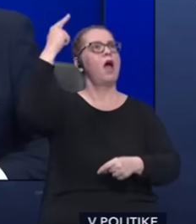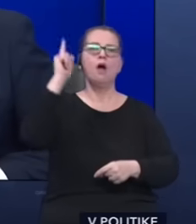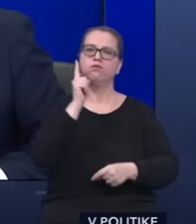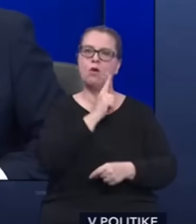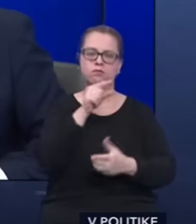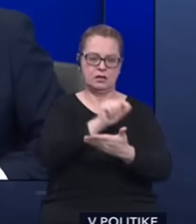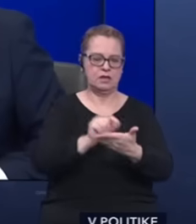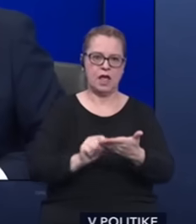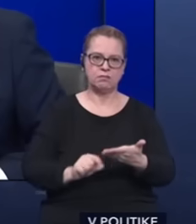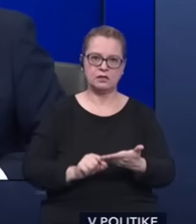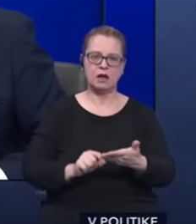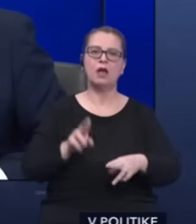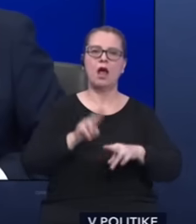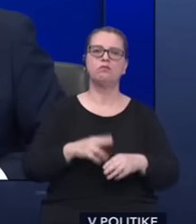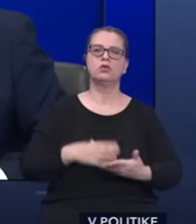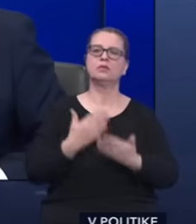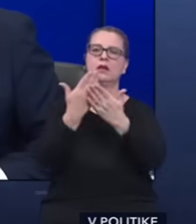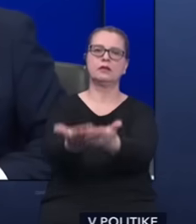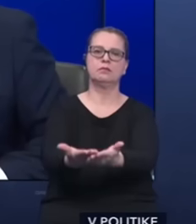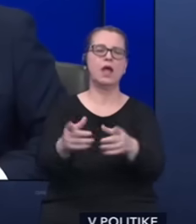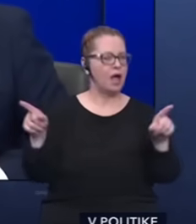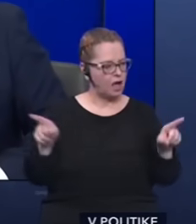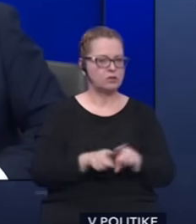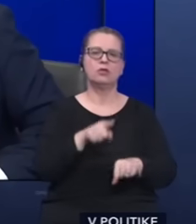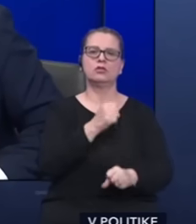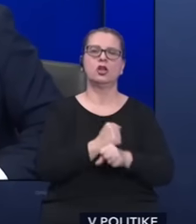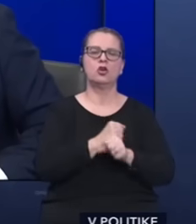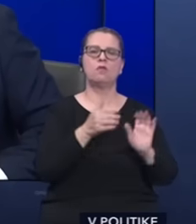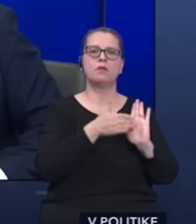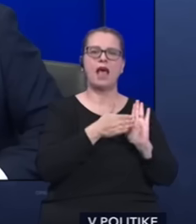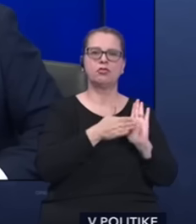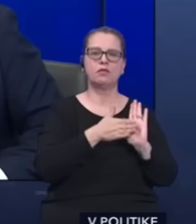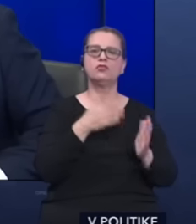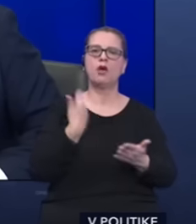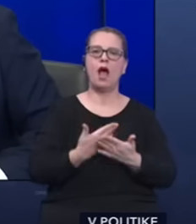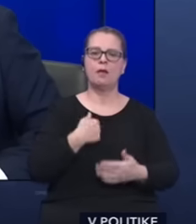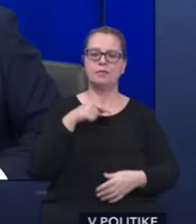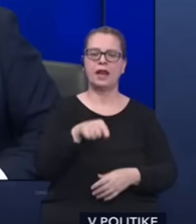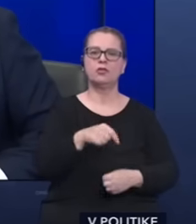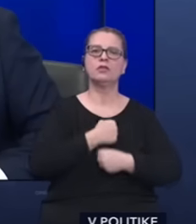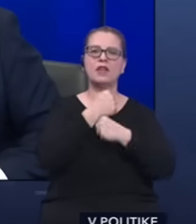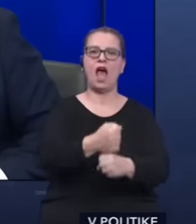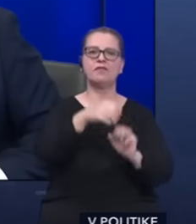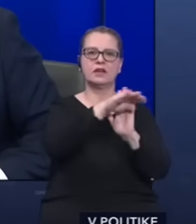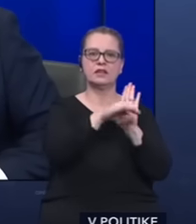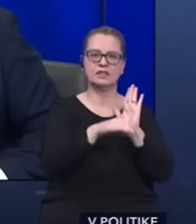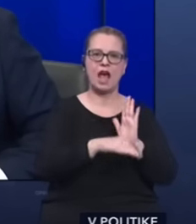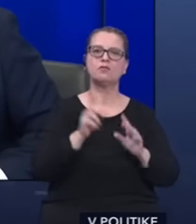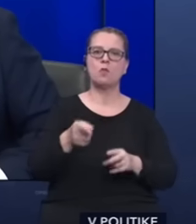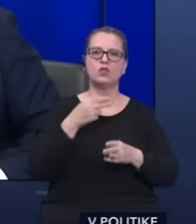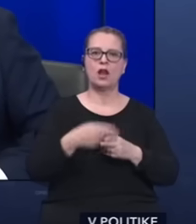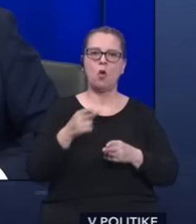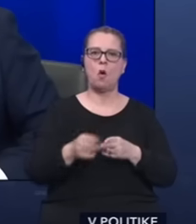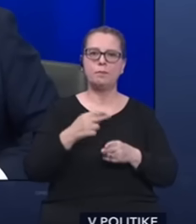obede ste to napísali a potom ste to chceli predložiť. A presne takto fungovala Igor Matovič a preto sme tento návrh zákona museli opraviť. Museli